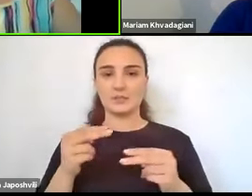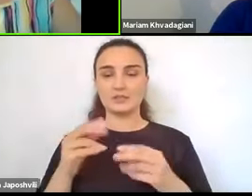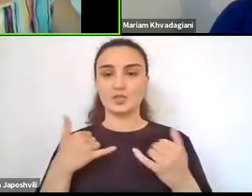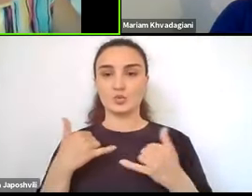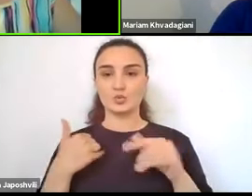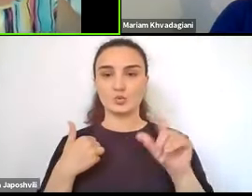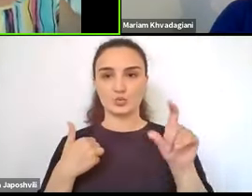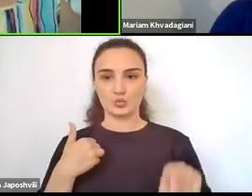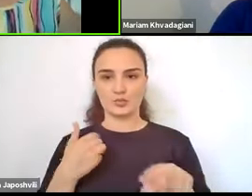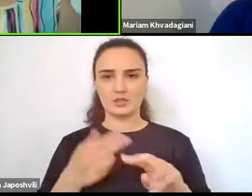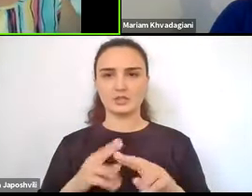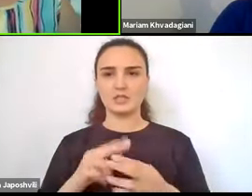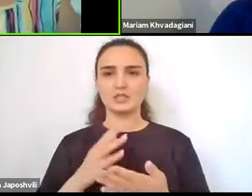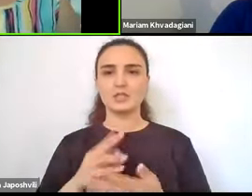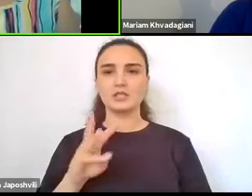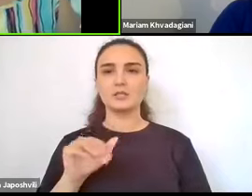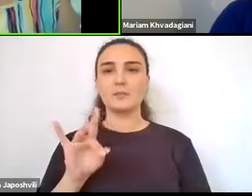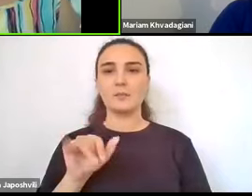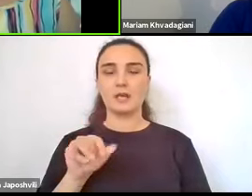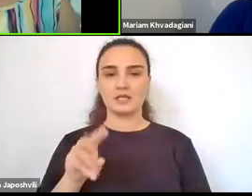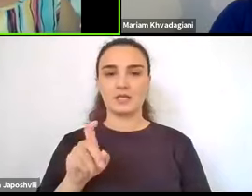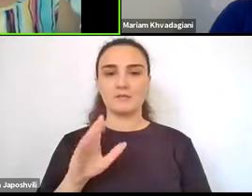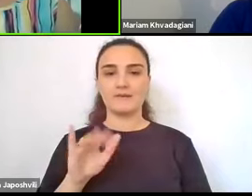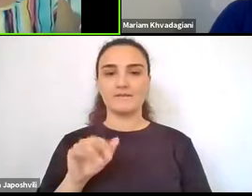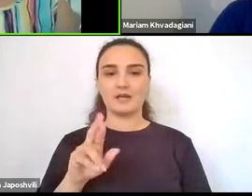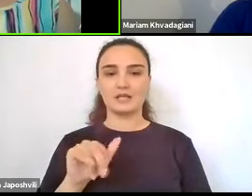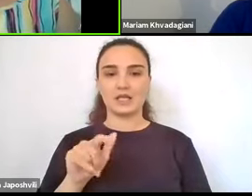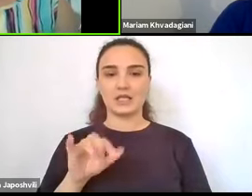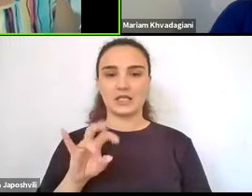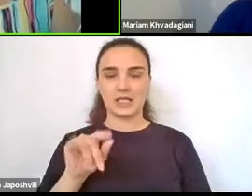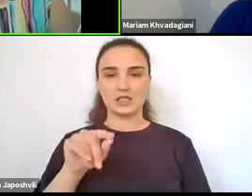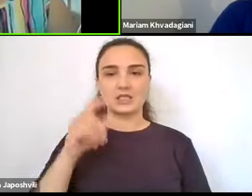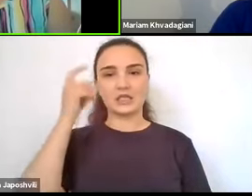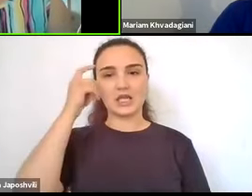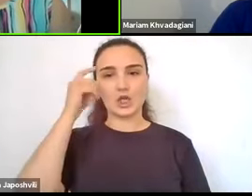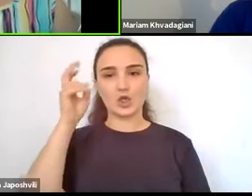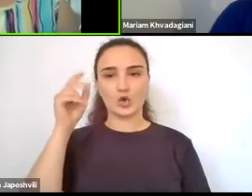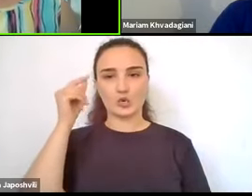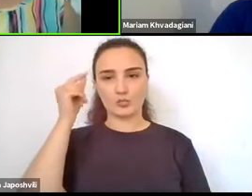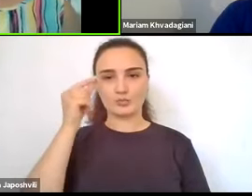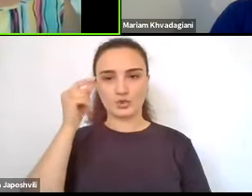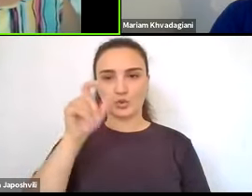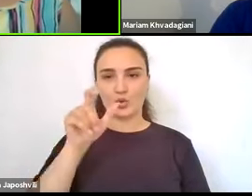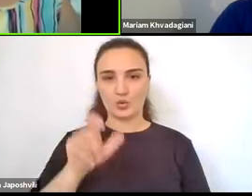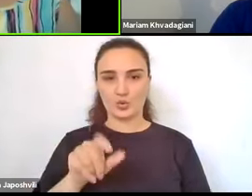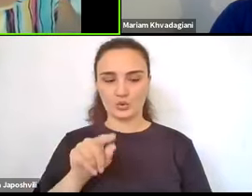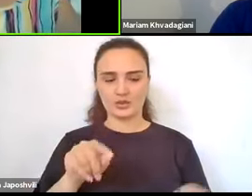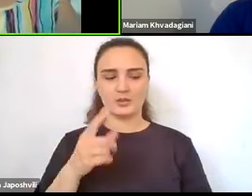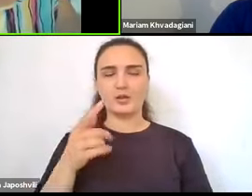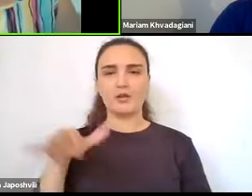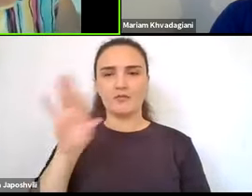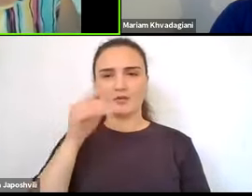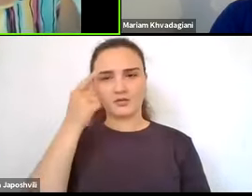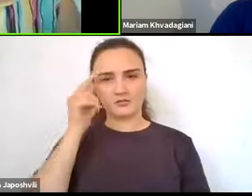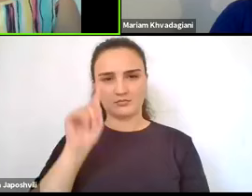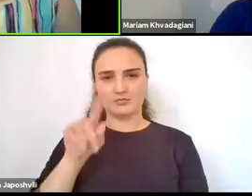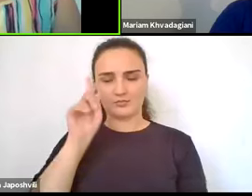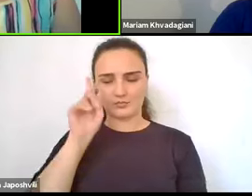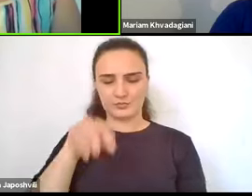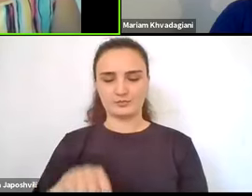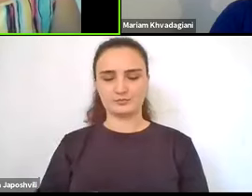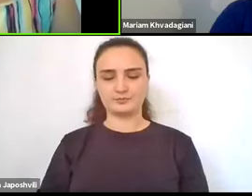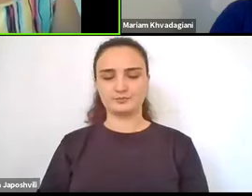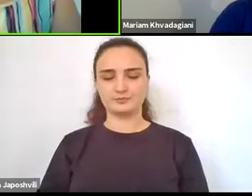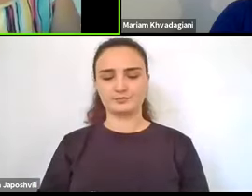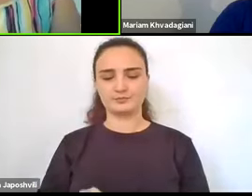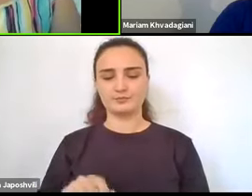სტუმარს, ის გახლავთ მარიამ ხვადაგიანი, ნეიროფსიქოლოგი, მარიამს დარწმუნებული ვარ, ბევრს თქვენგან იცნობს, არა მარტო ჩვენი პლატფორმიდან.